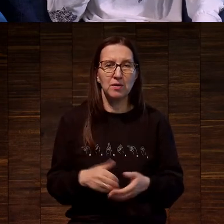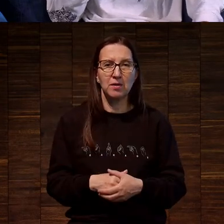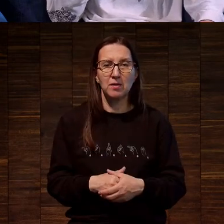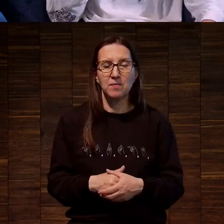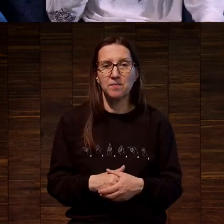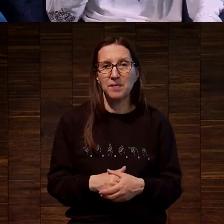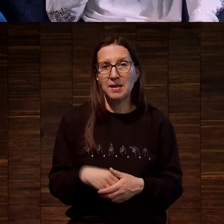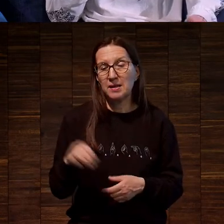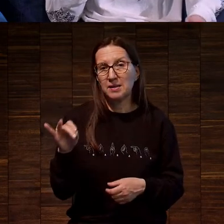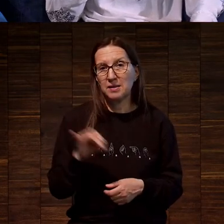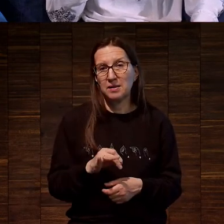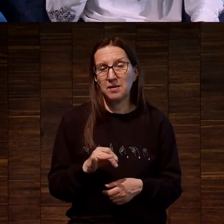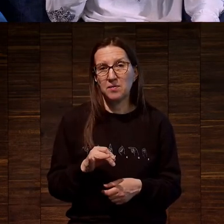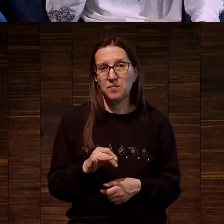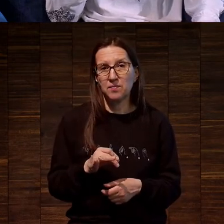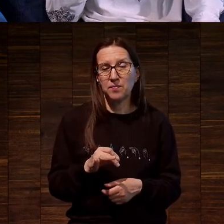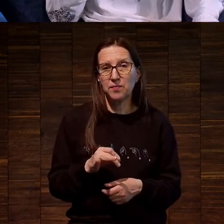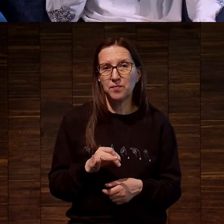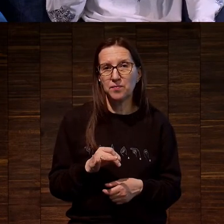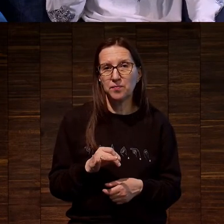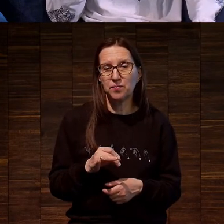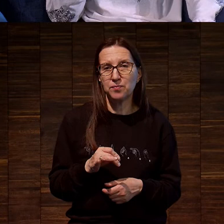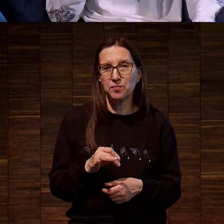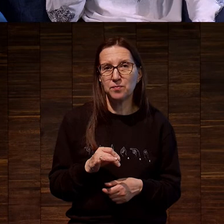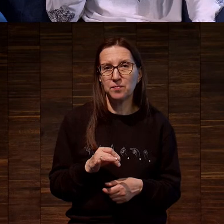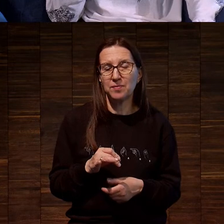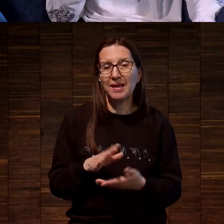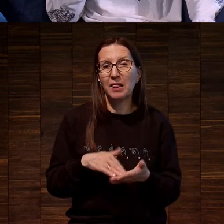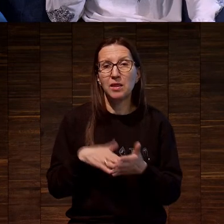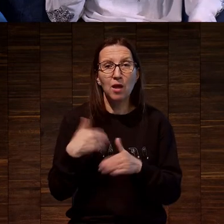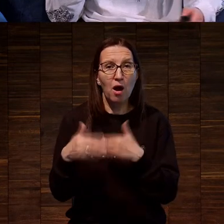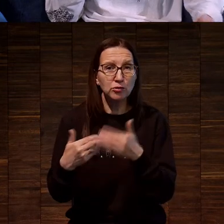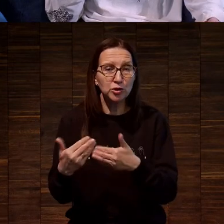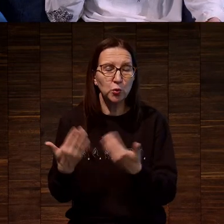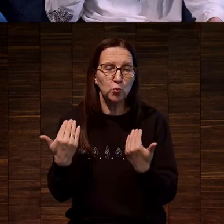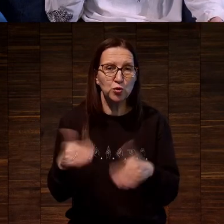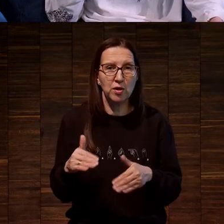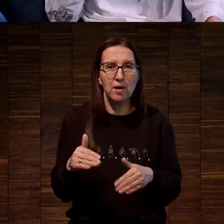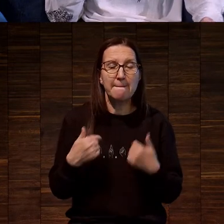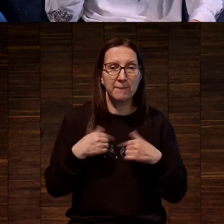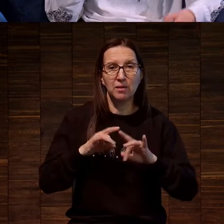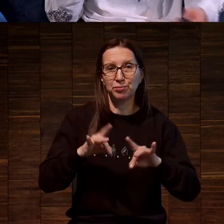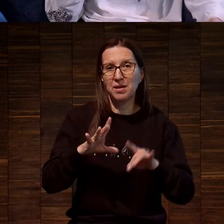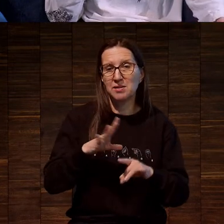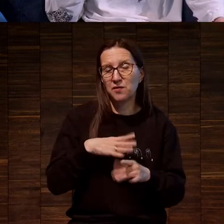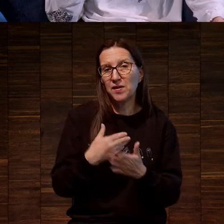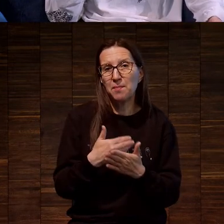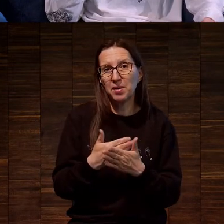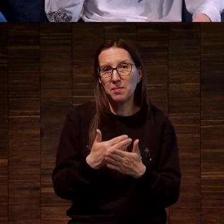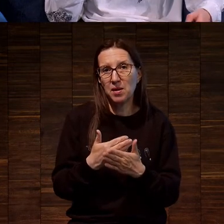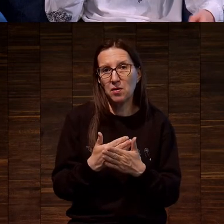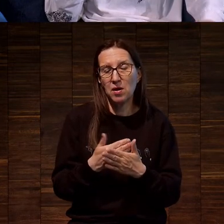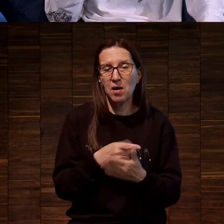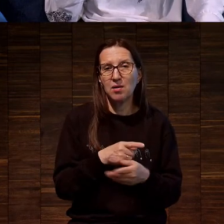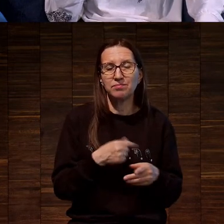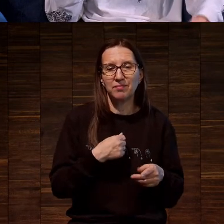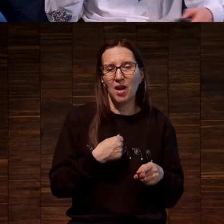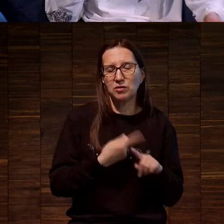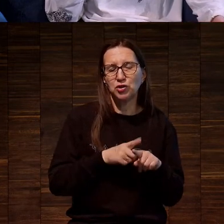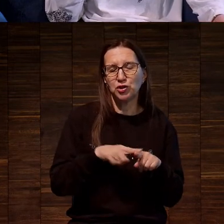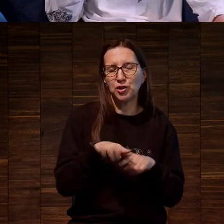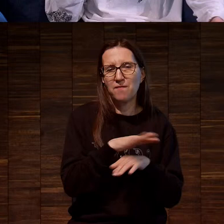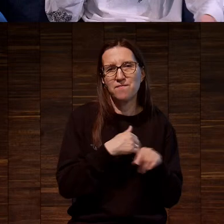институциям опять. Вот. Но, собственно, дальше, как мы вам рассказали на примере «Вкуса бумаги»,